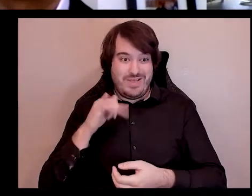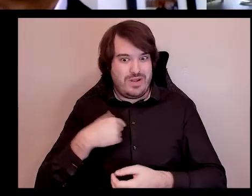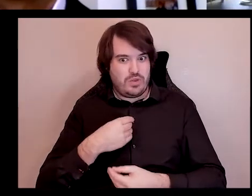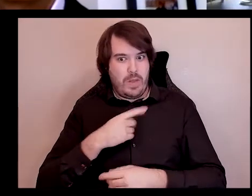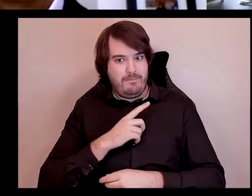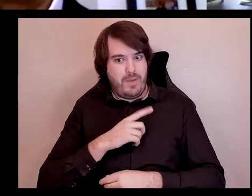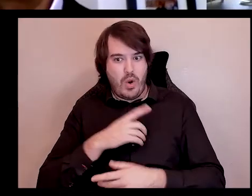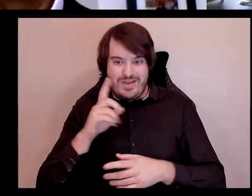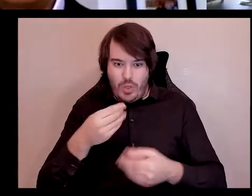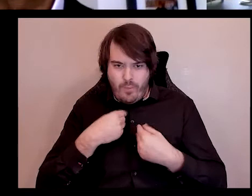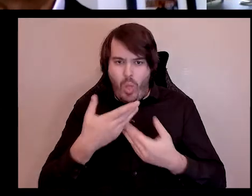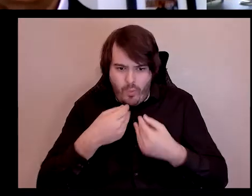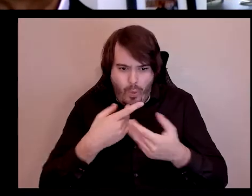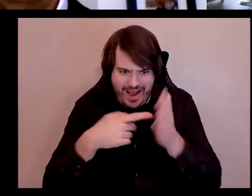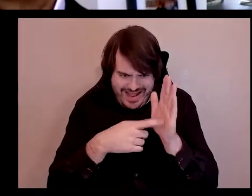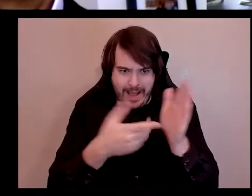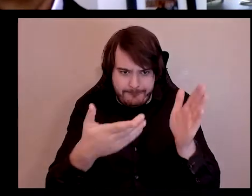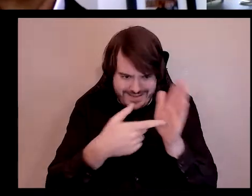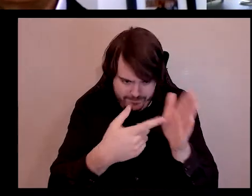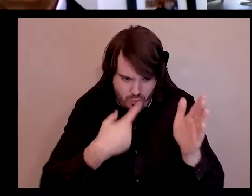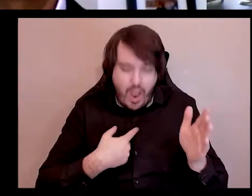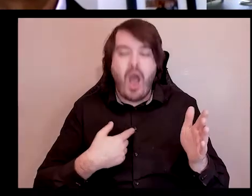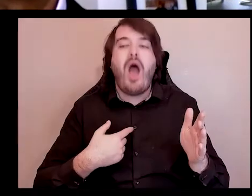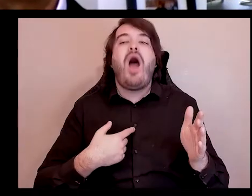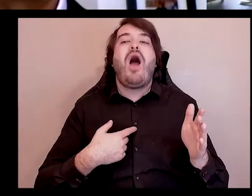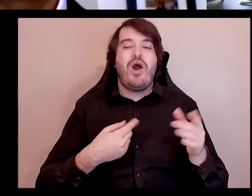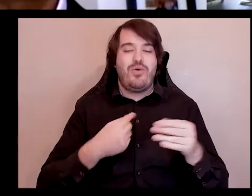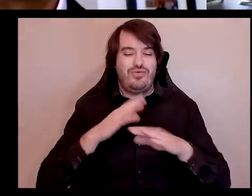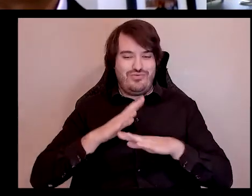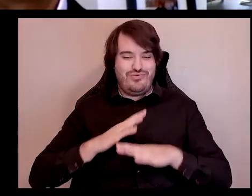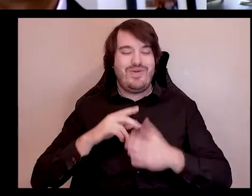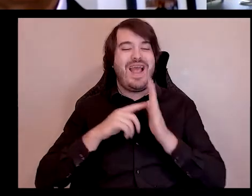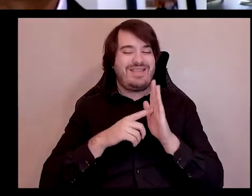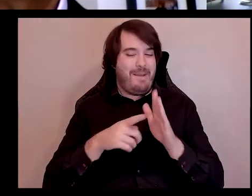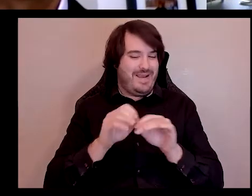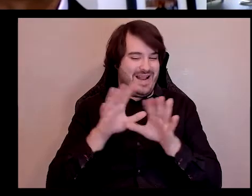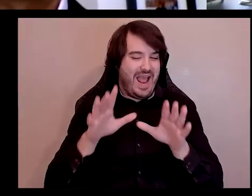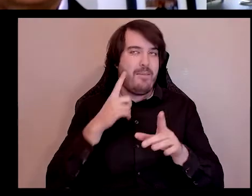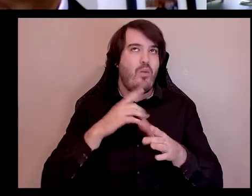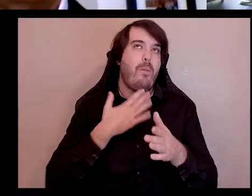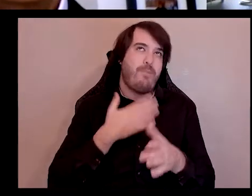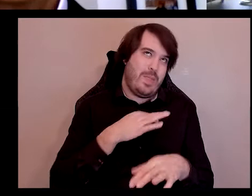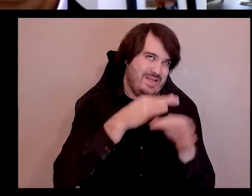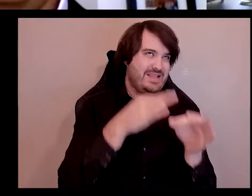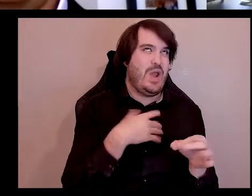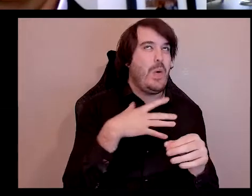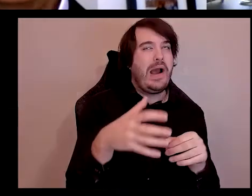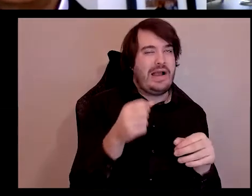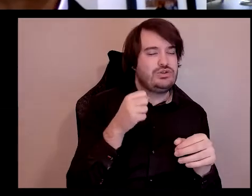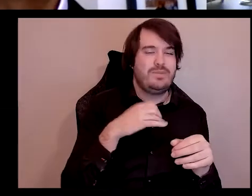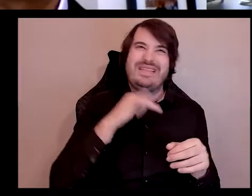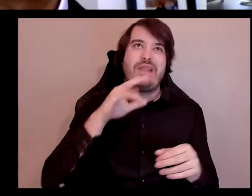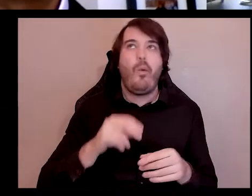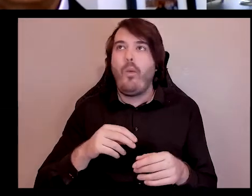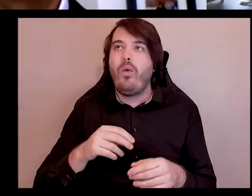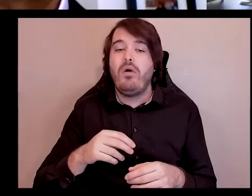cette réponse-là. Qu'on me démontre pourquoi je suis capable de répondre à ce besoin-là, qu'on me cite des exemples. Ah, là, je